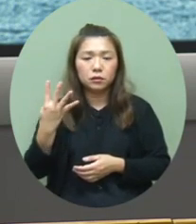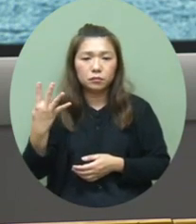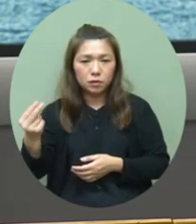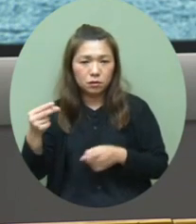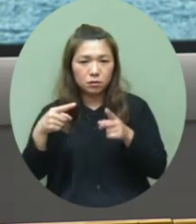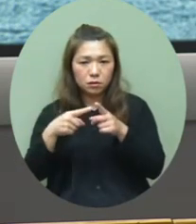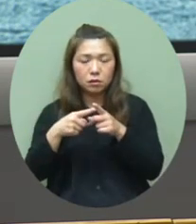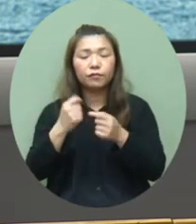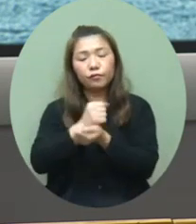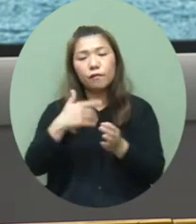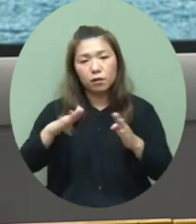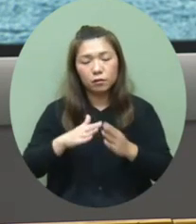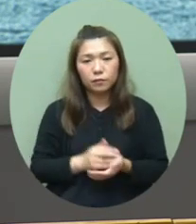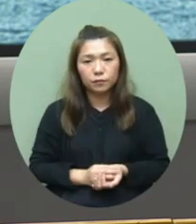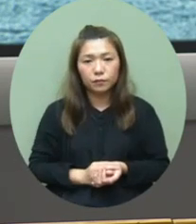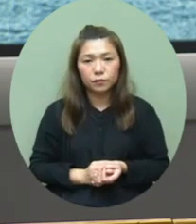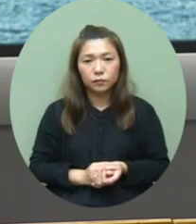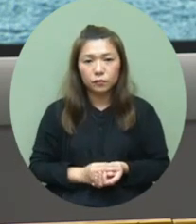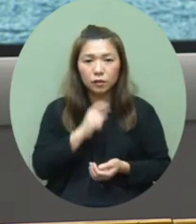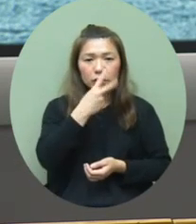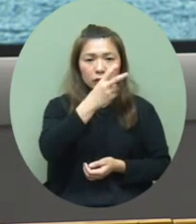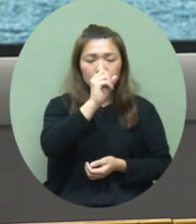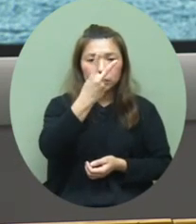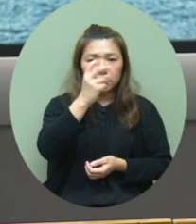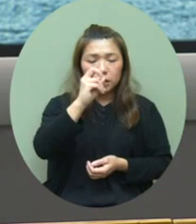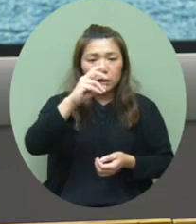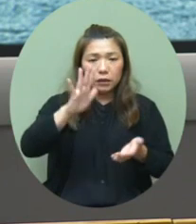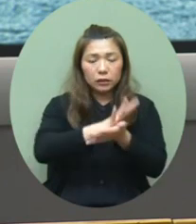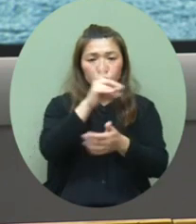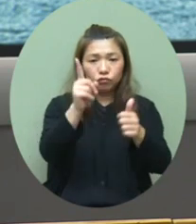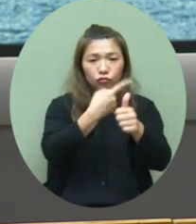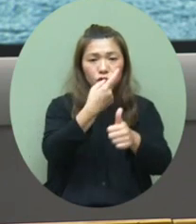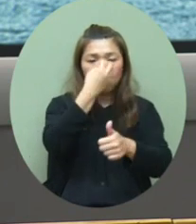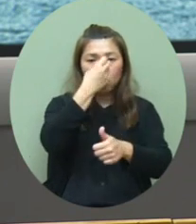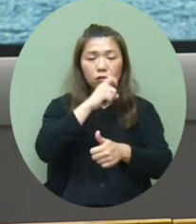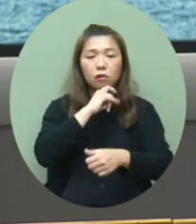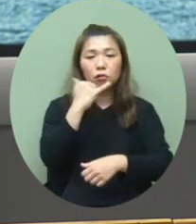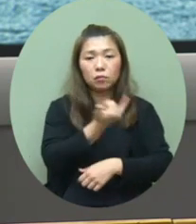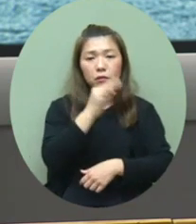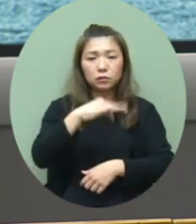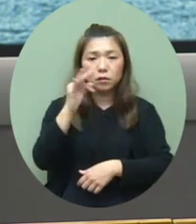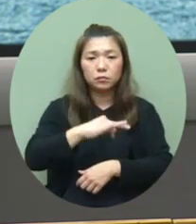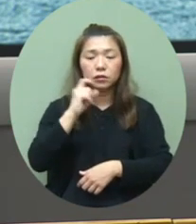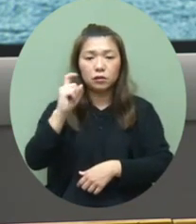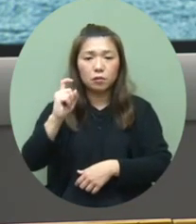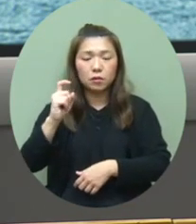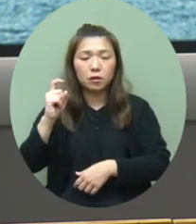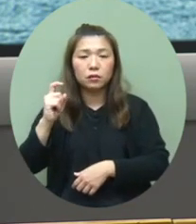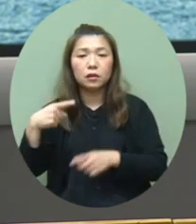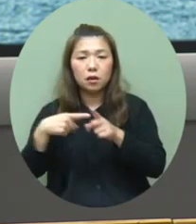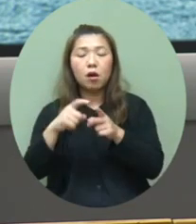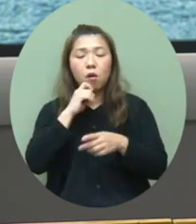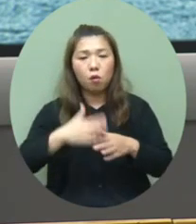名的病人已經出院。自2020年初起，本港共有63900名病人康